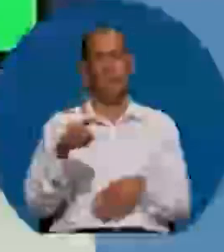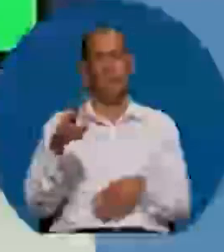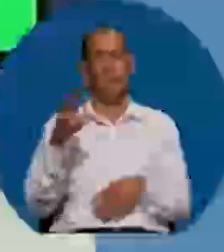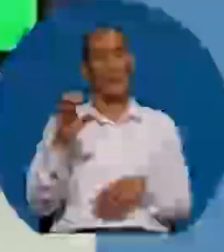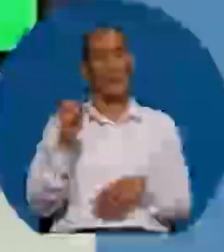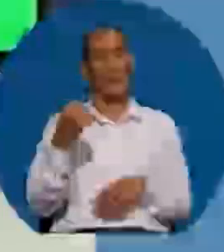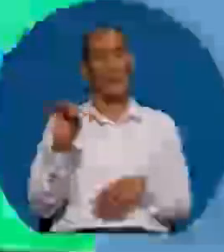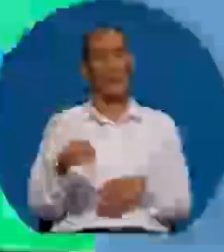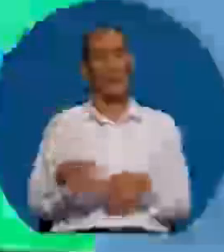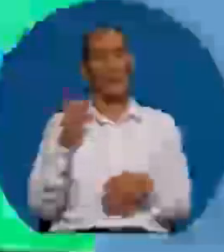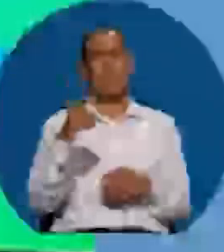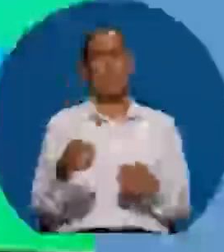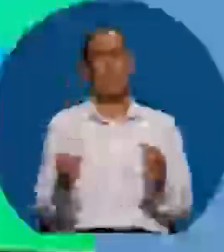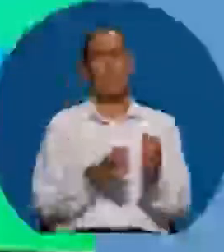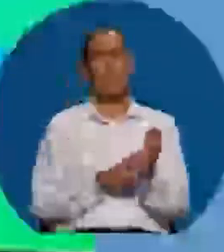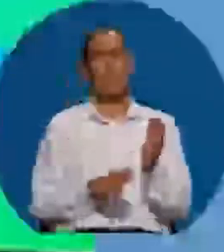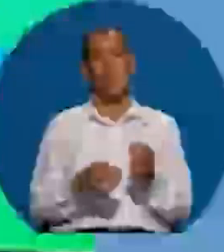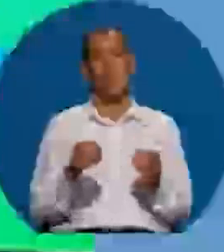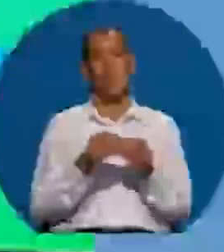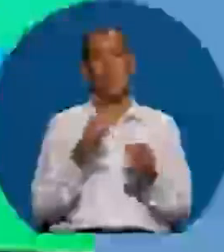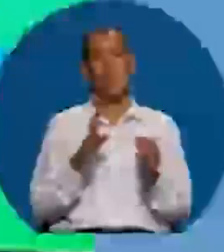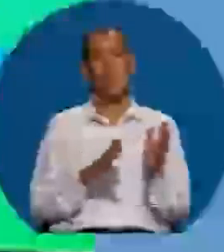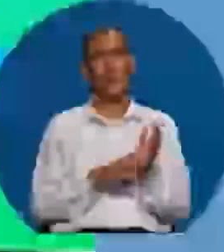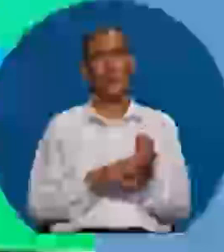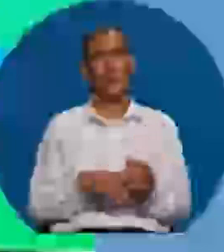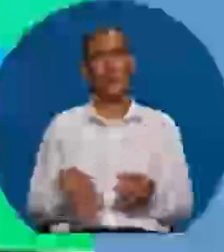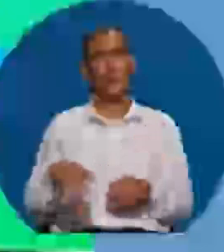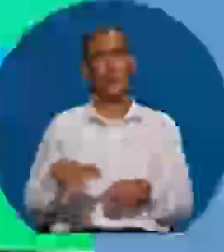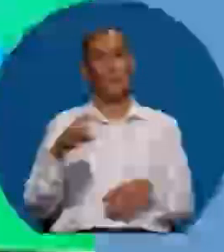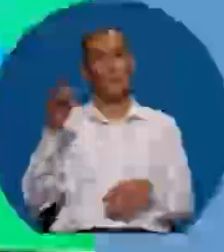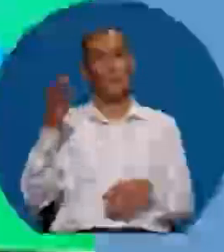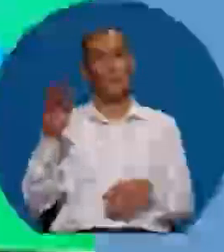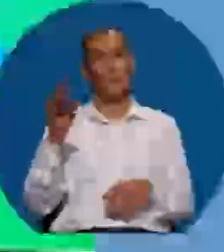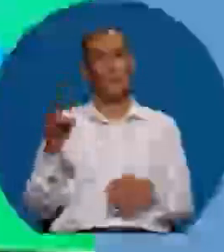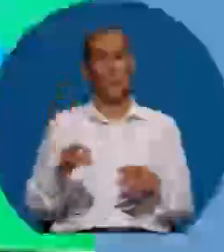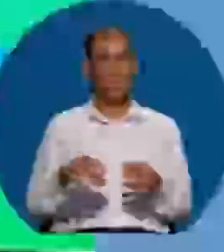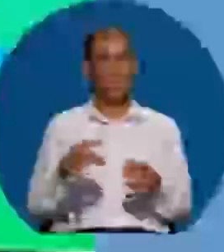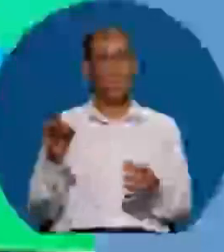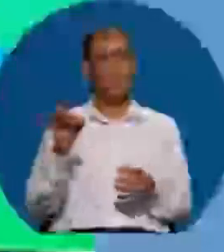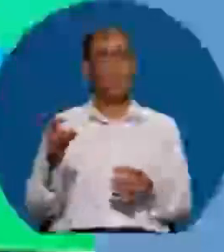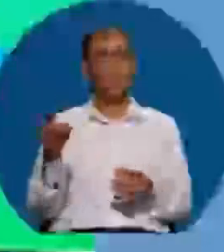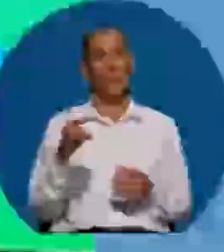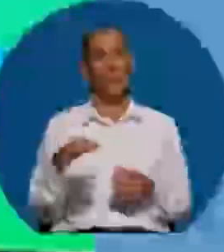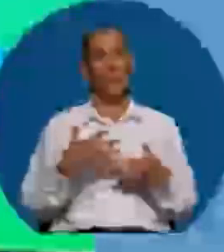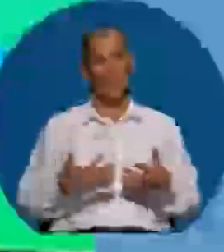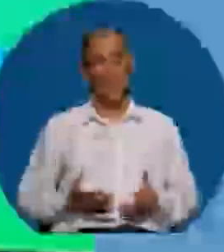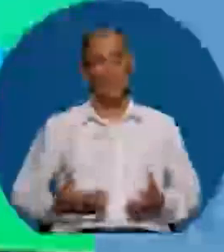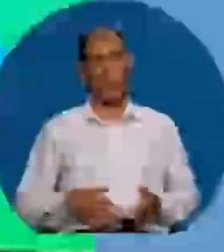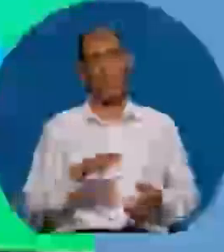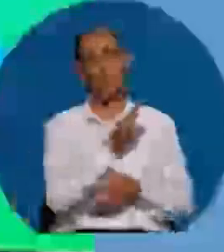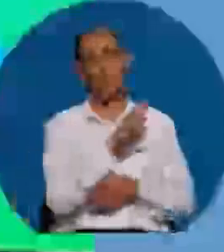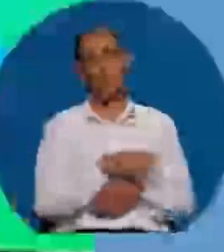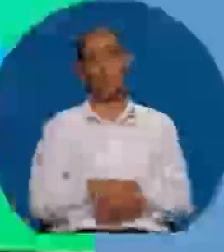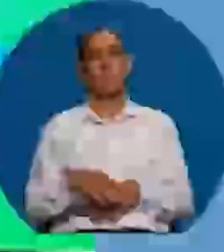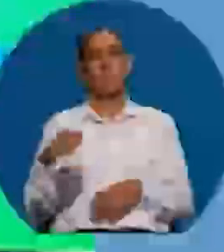Қожабек Сейітов 1917 жылы 25 августа Тақтакөпір районының Қарабұға ауылында туылған